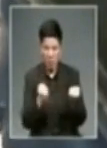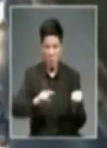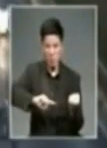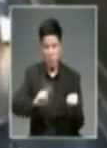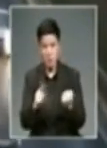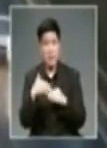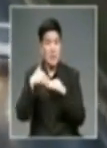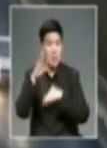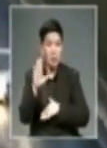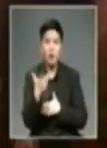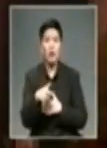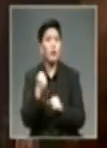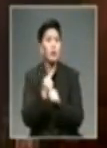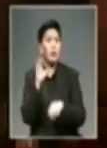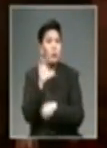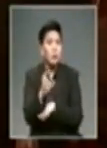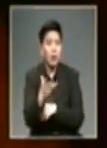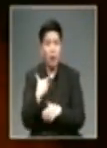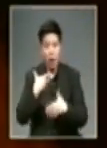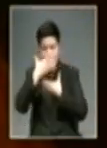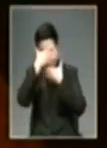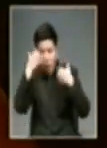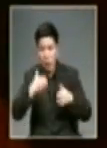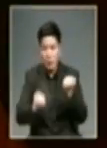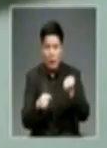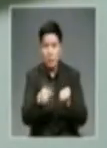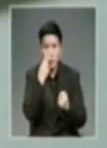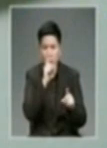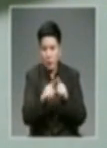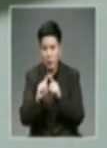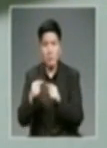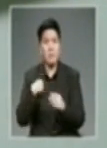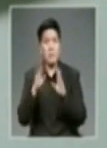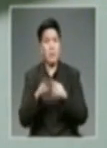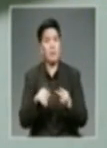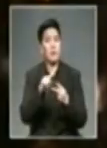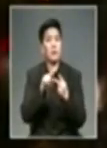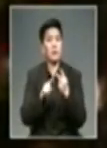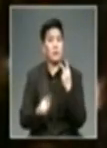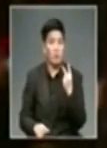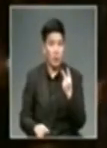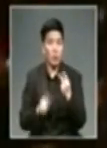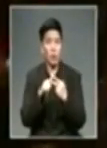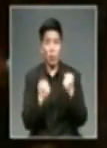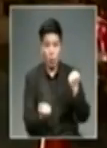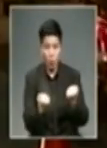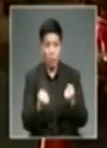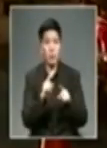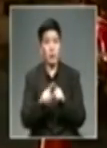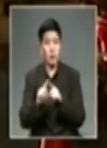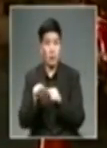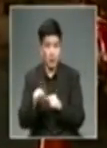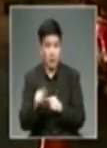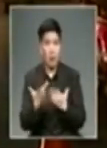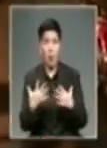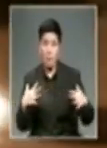หมายที่กำหนดการขับขี่ขณะเมาสุราเหล่านี้เป็นต้นนะครับมันมี2 อย่างนะครับในเรื่องของรถของยานพาหนะนะ